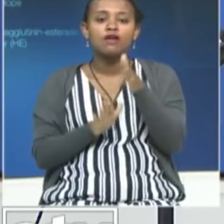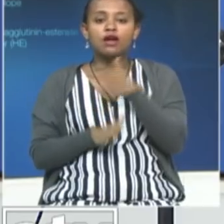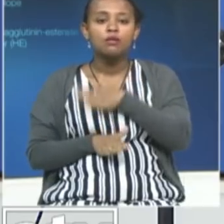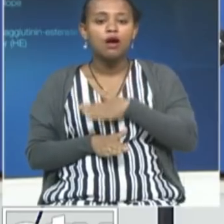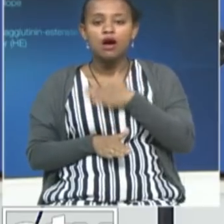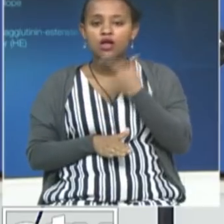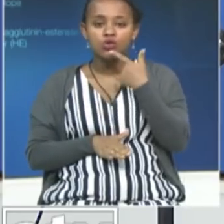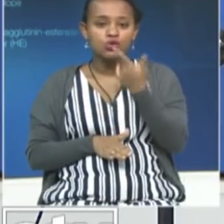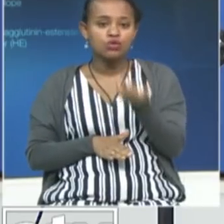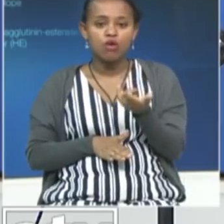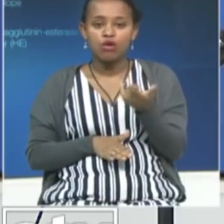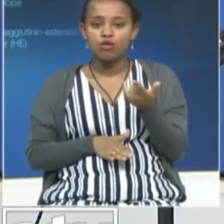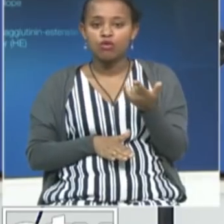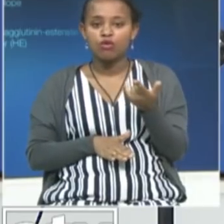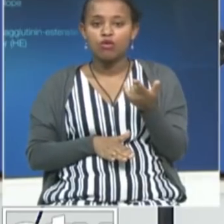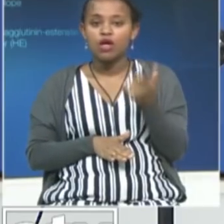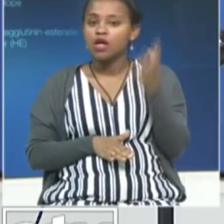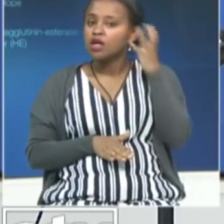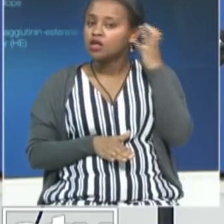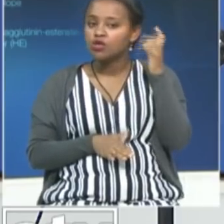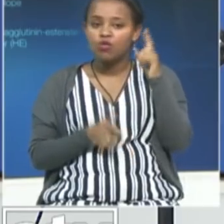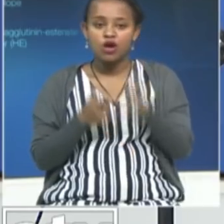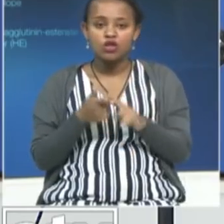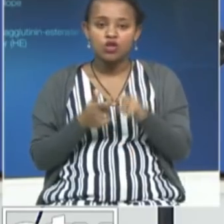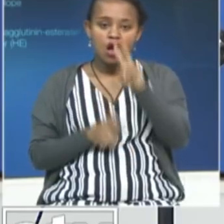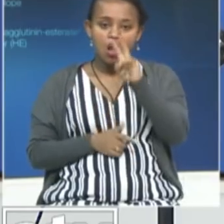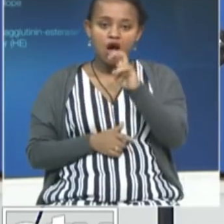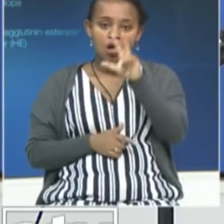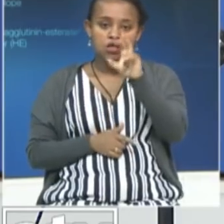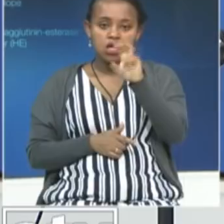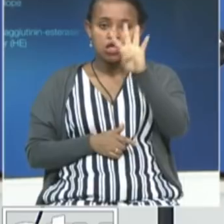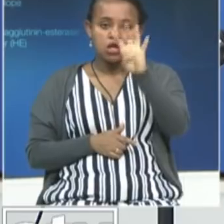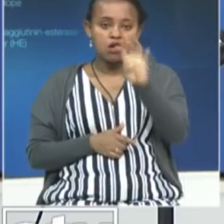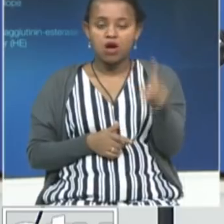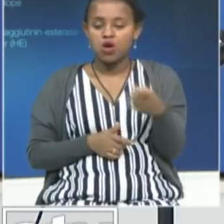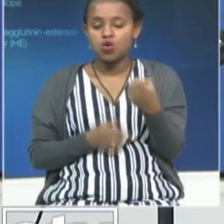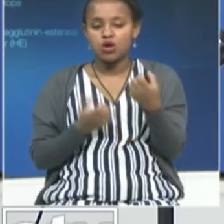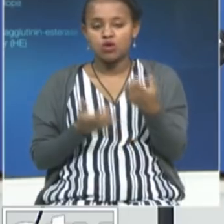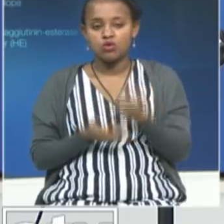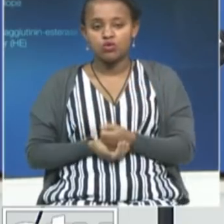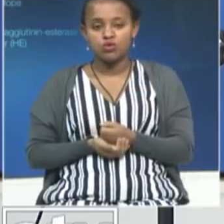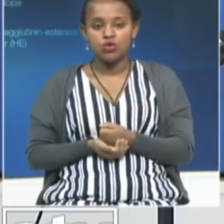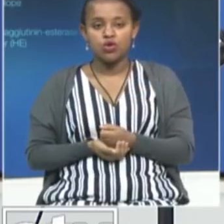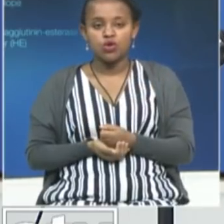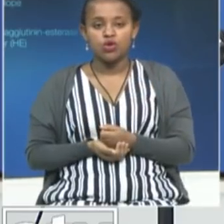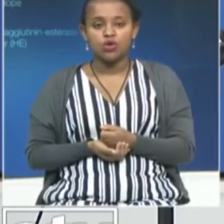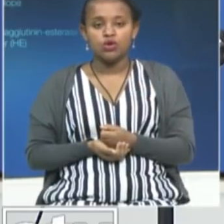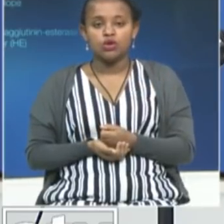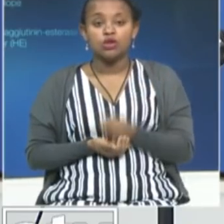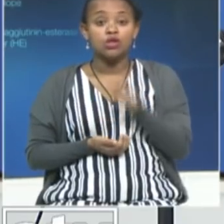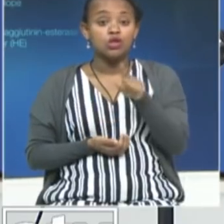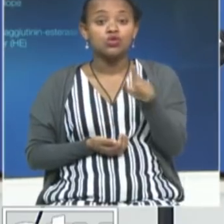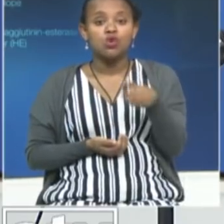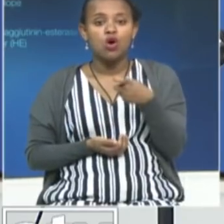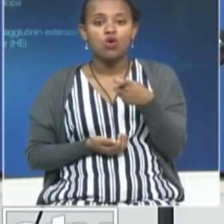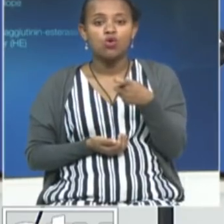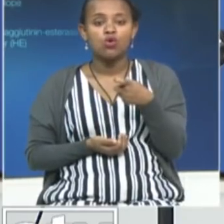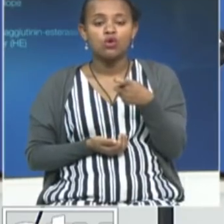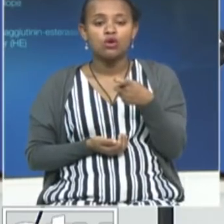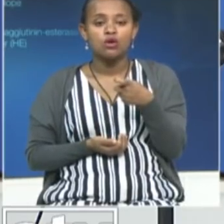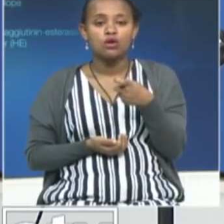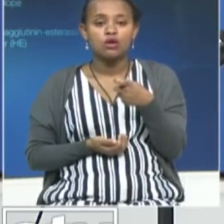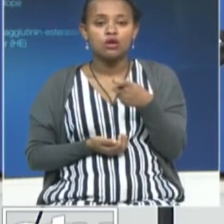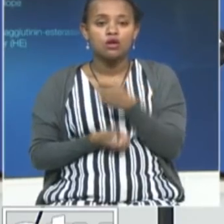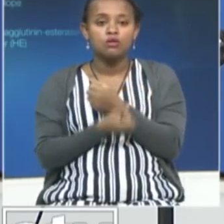ራሱ በቃ ሊሰሙ አይችሉም። 20-30-40 ይሆናሉ። እና ለእነሱ አሁን መንግስት አንድ